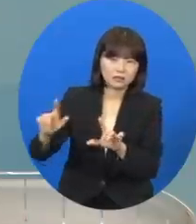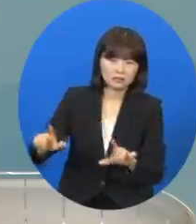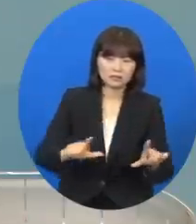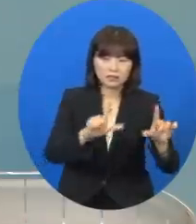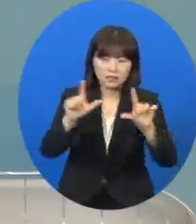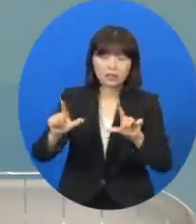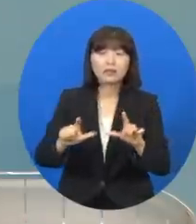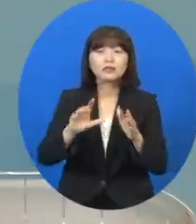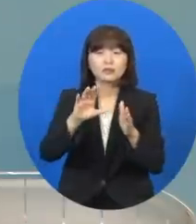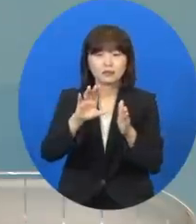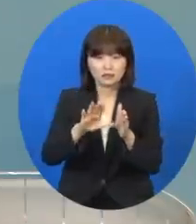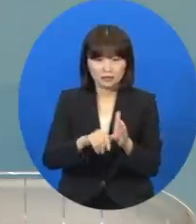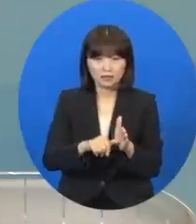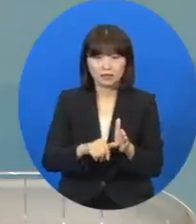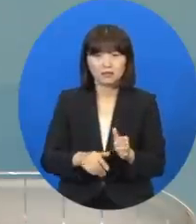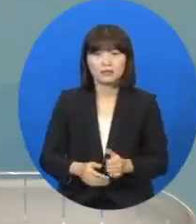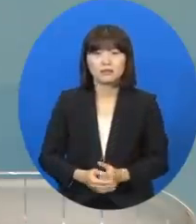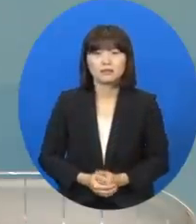중에